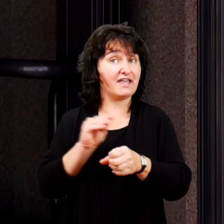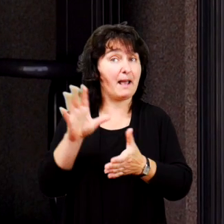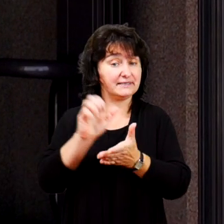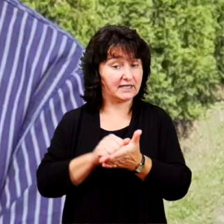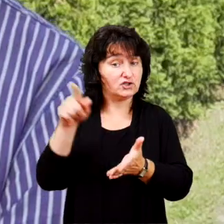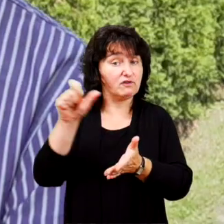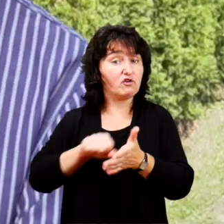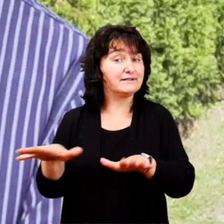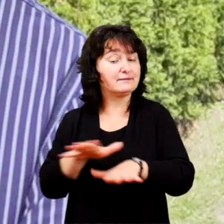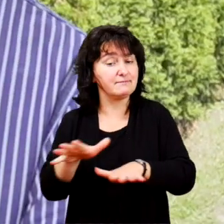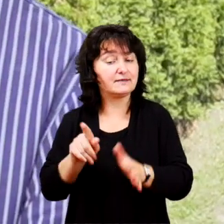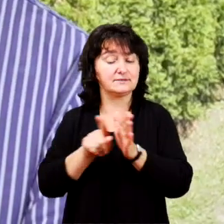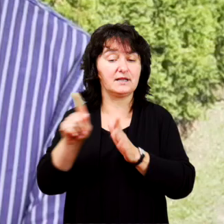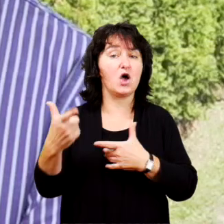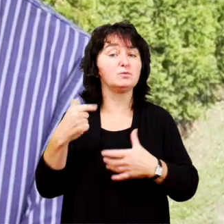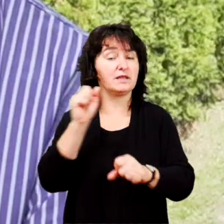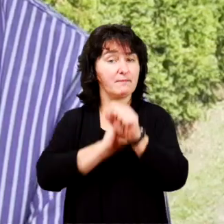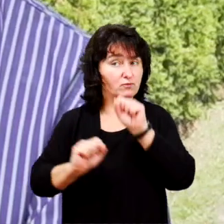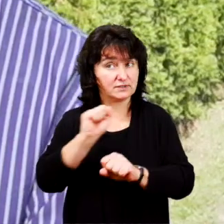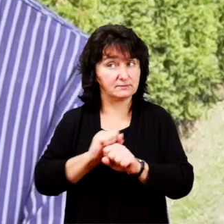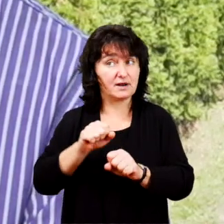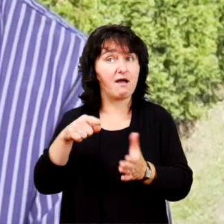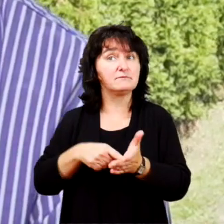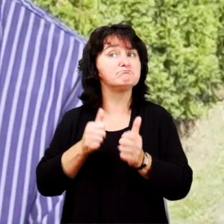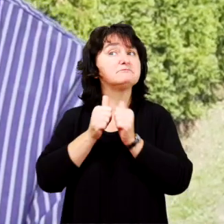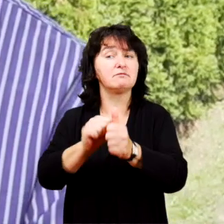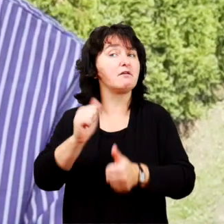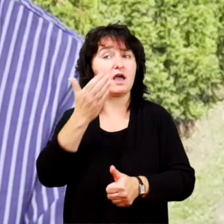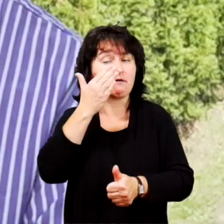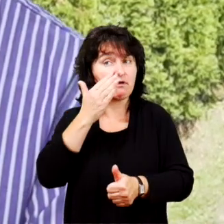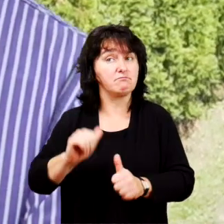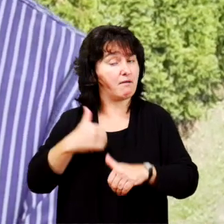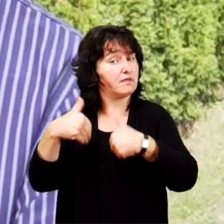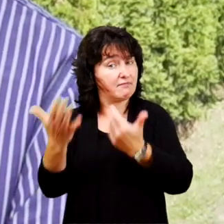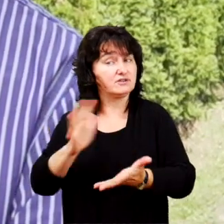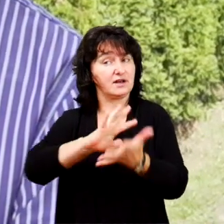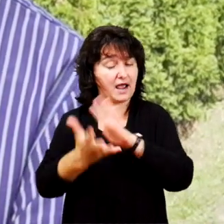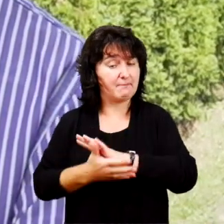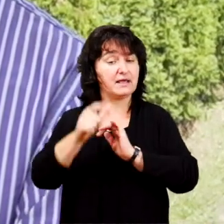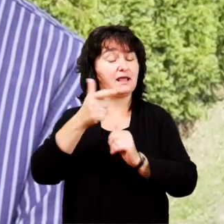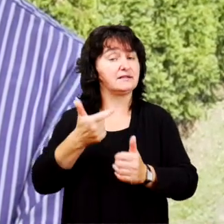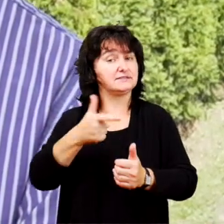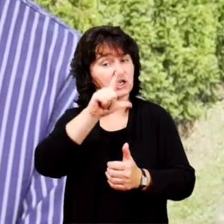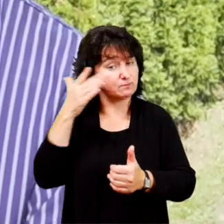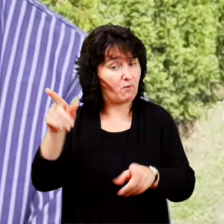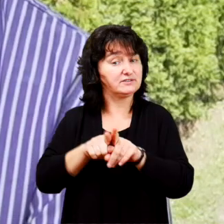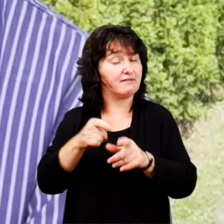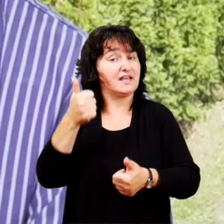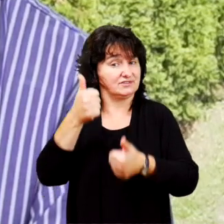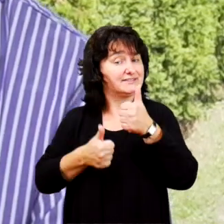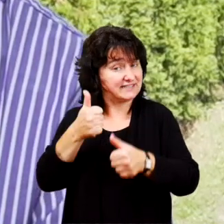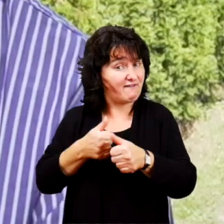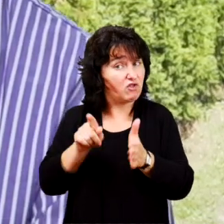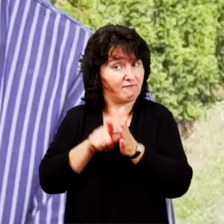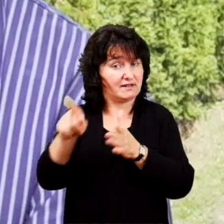Warsztat jest placówką dla osób niepełnosprawnych, placówką, której zadaniem jest rehabilitacja społeczna i zawodowa tychże